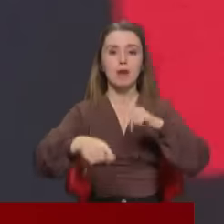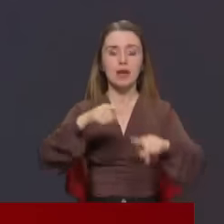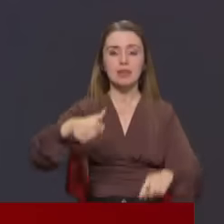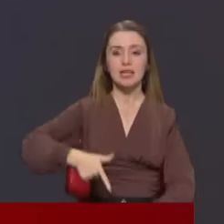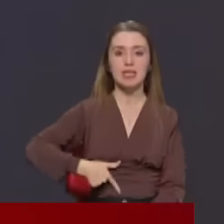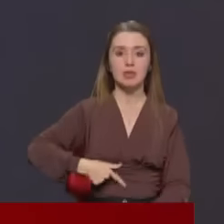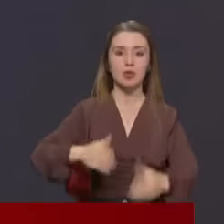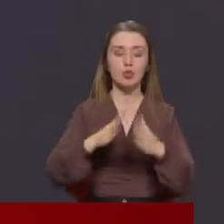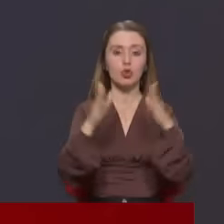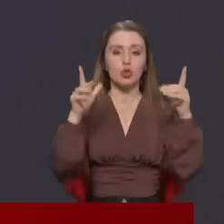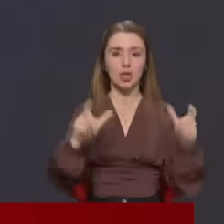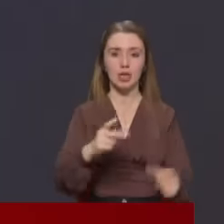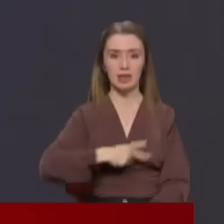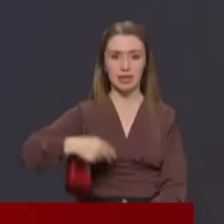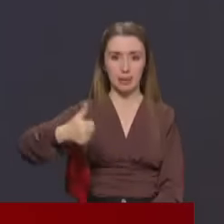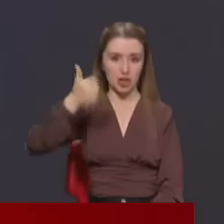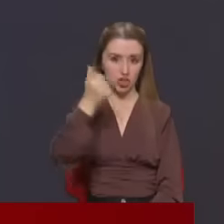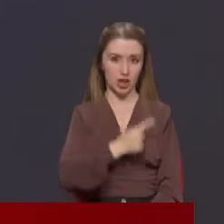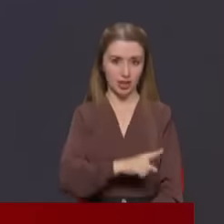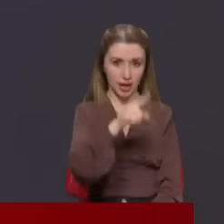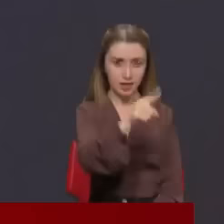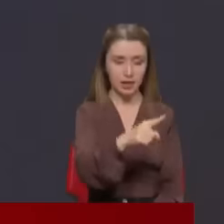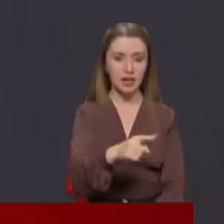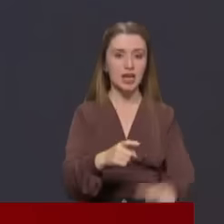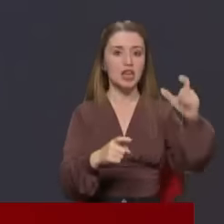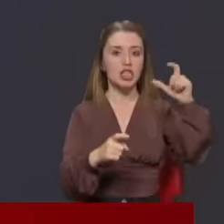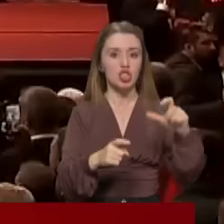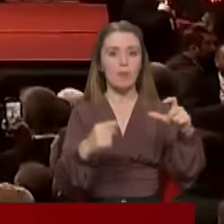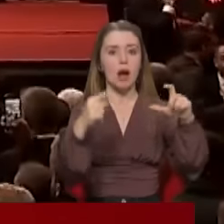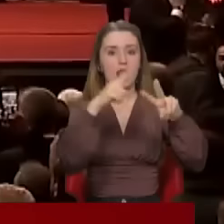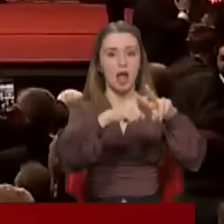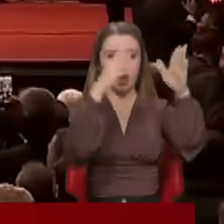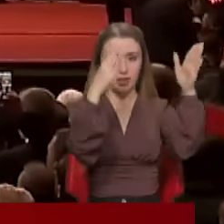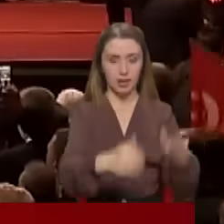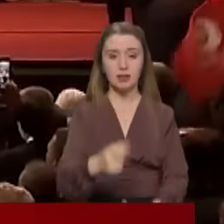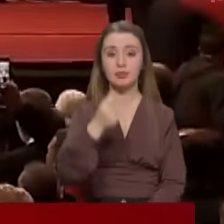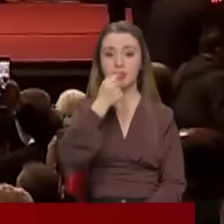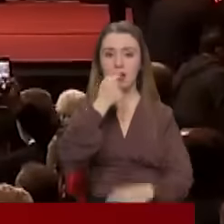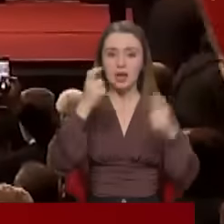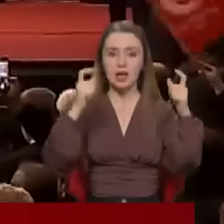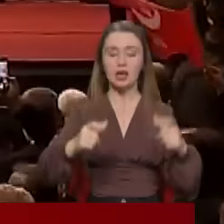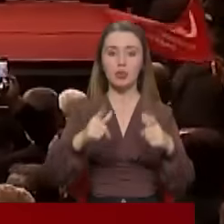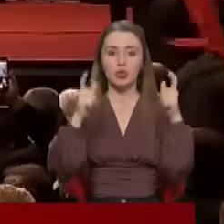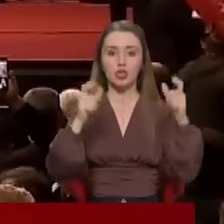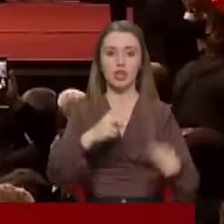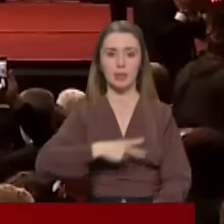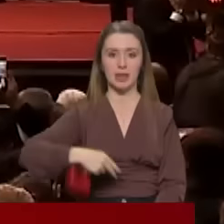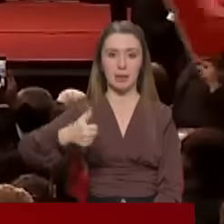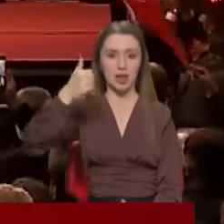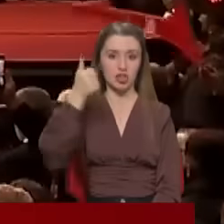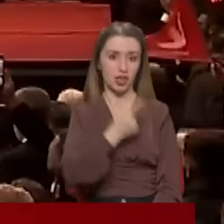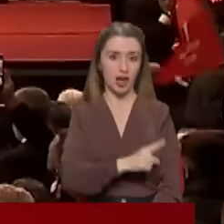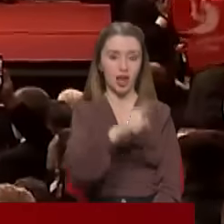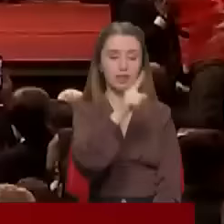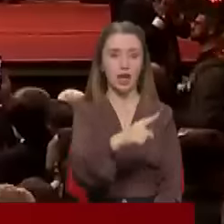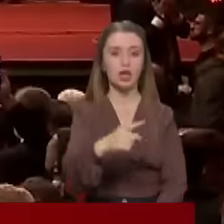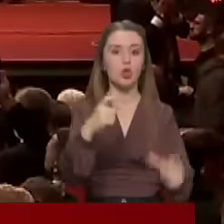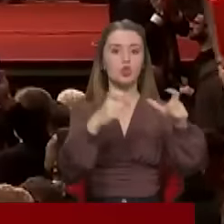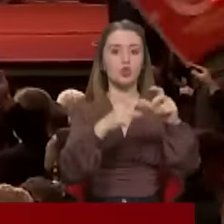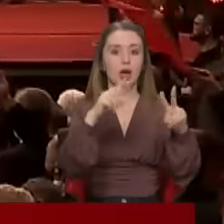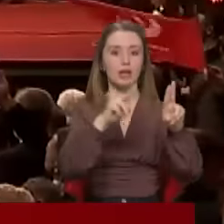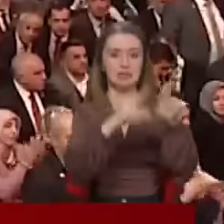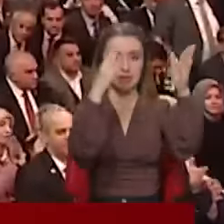İzmir Büyükşehir Belediye Başkan adayı Cemal Arıkan, Ankara'nın Büyükşehir Belediye Başkan adayı Suat